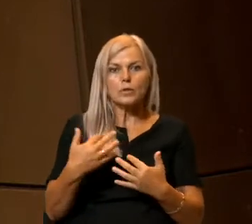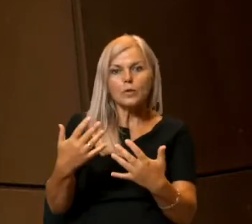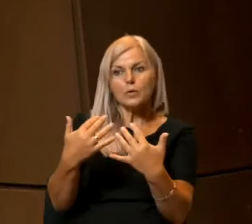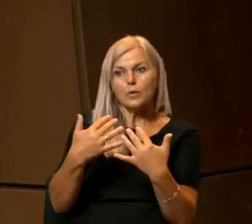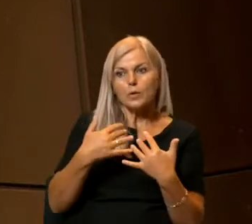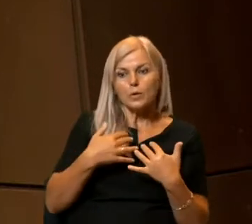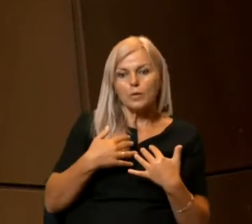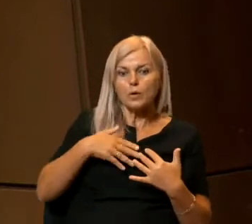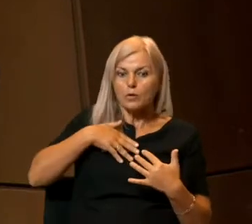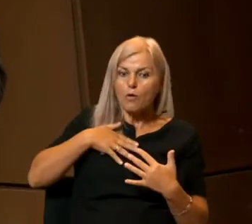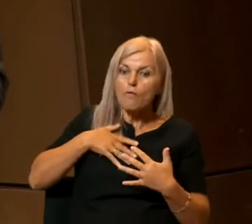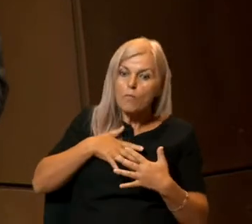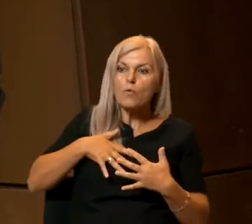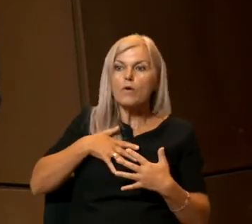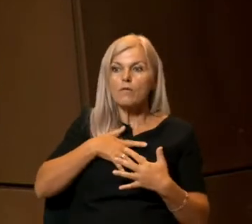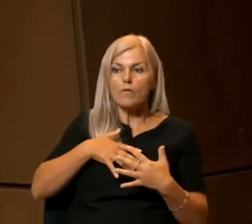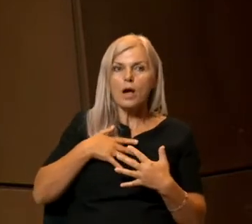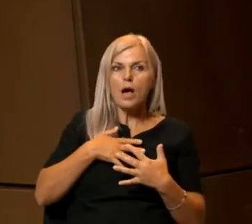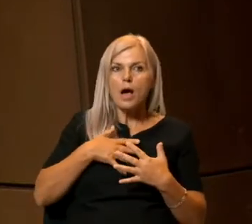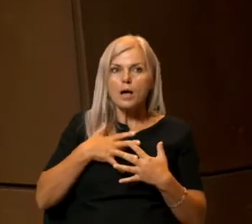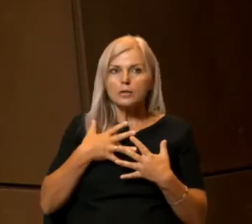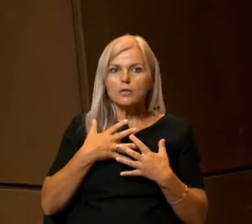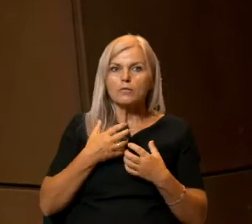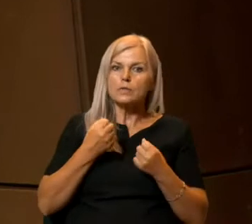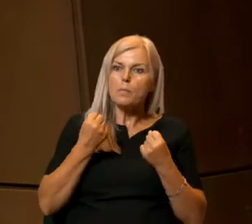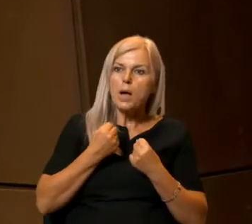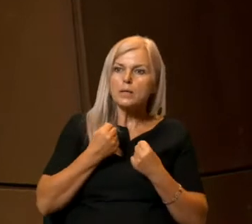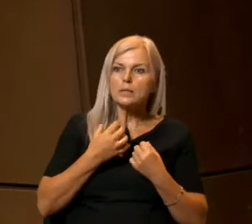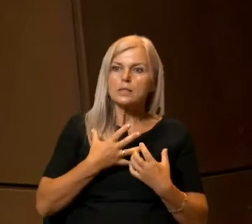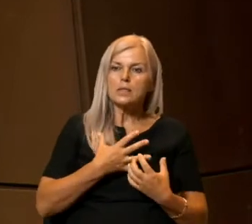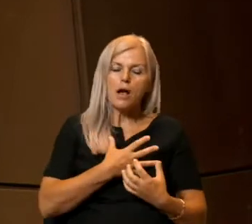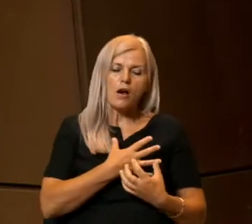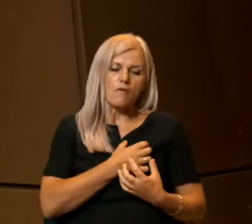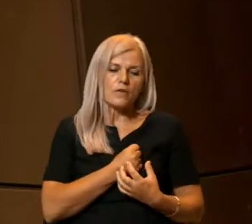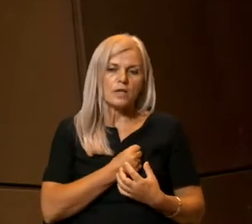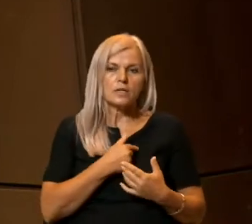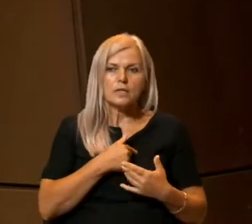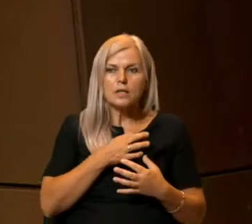środka, niejako nas usidla, powiedzmy, chwyta za serce.